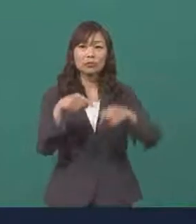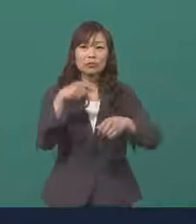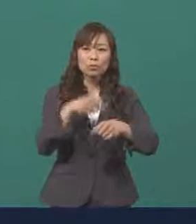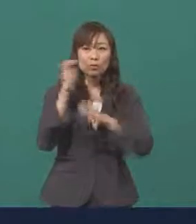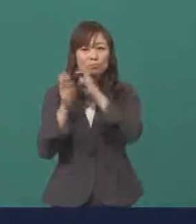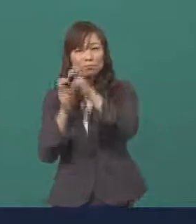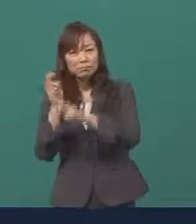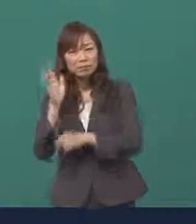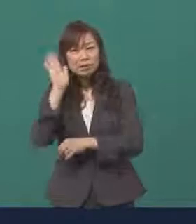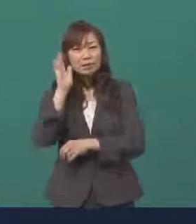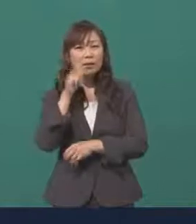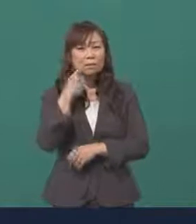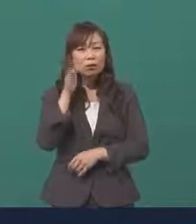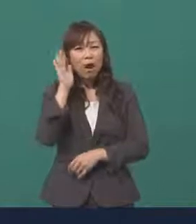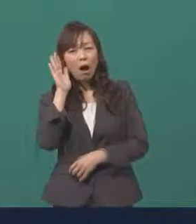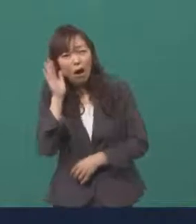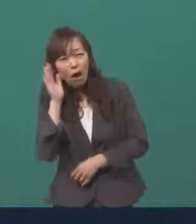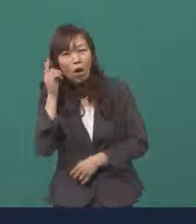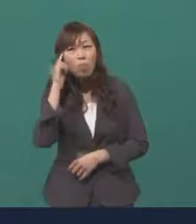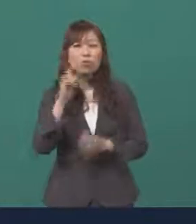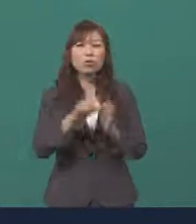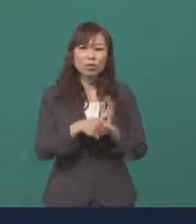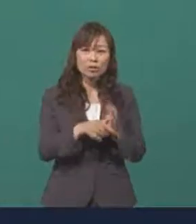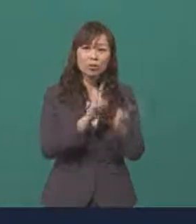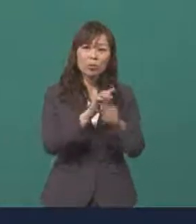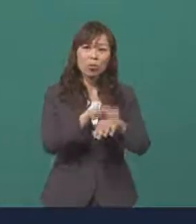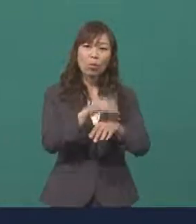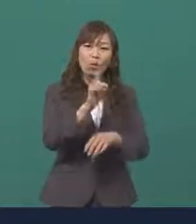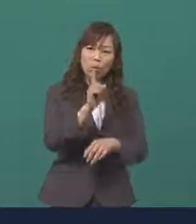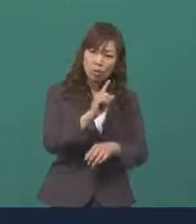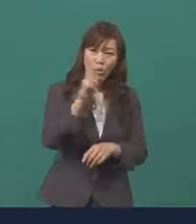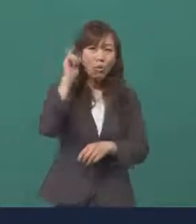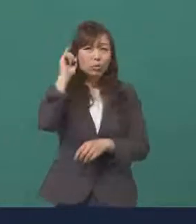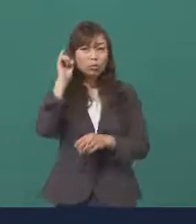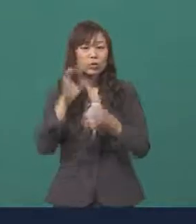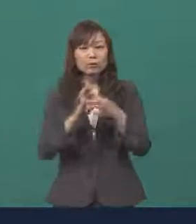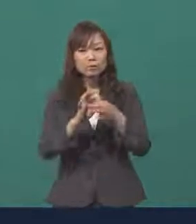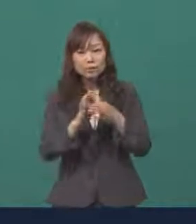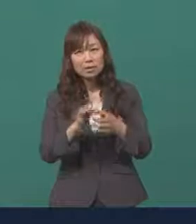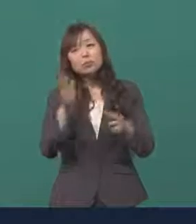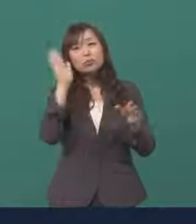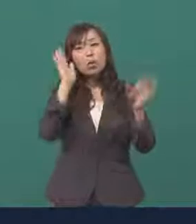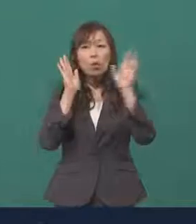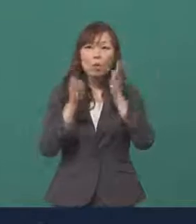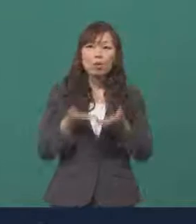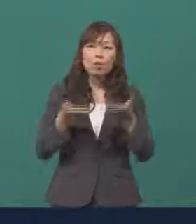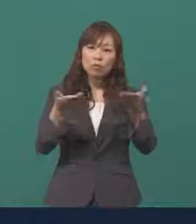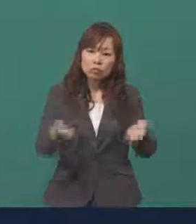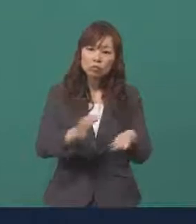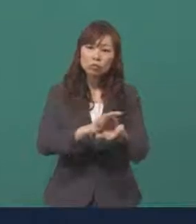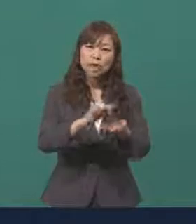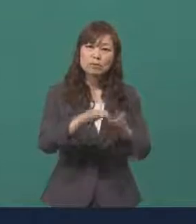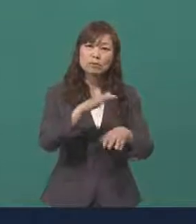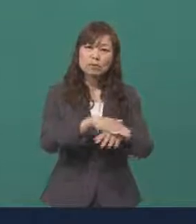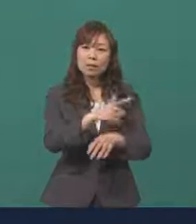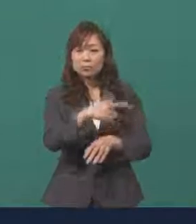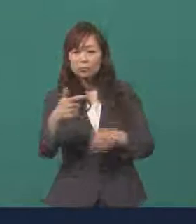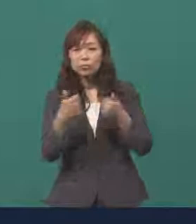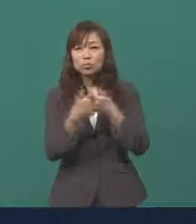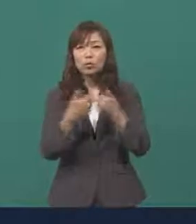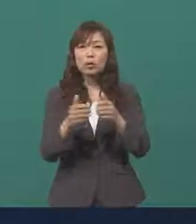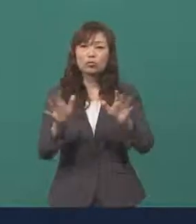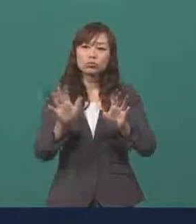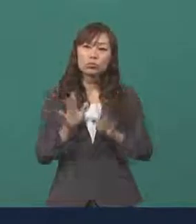毎日の生活でのお悩みや聞き取りたいと思う時の対処方法、補聴器に関する情報提供